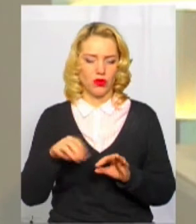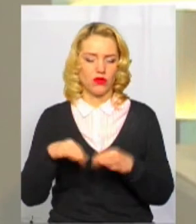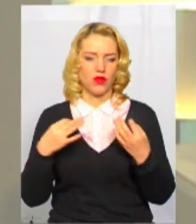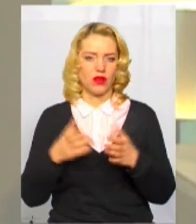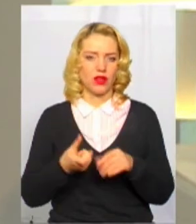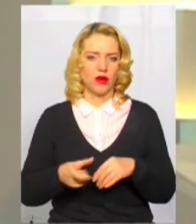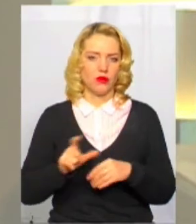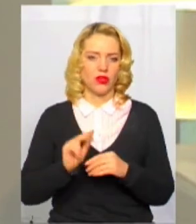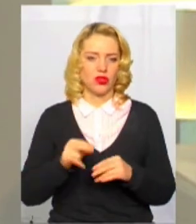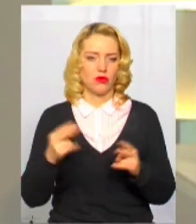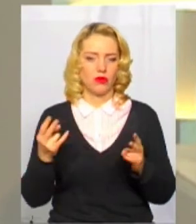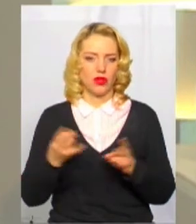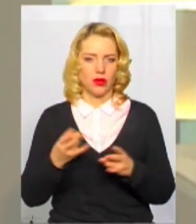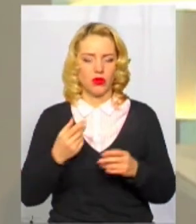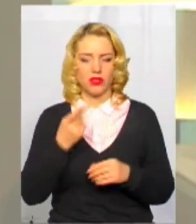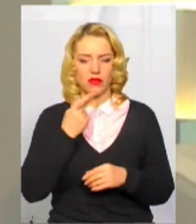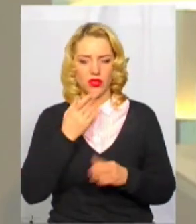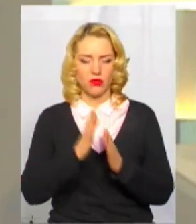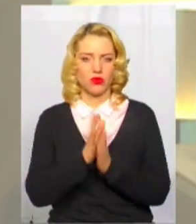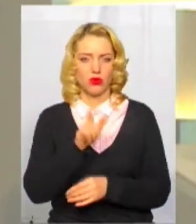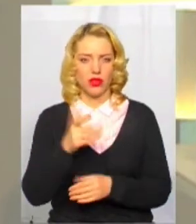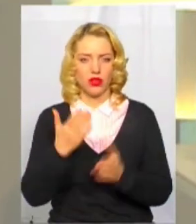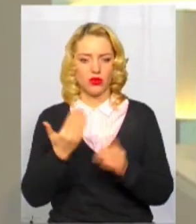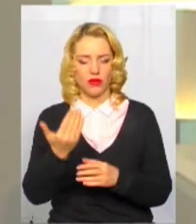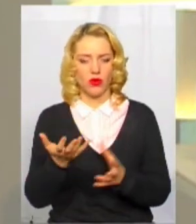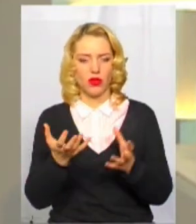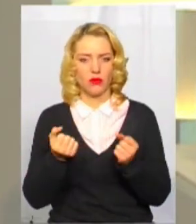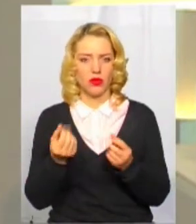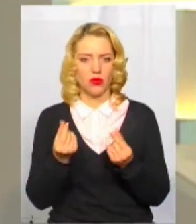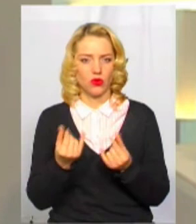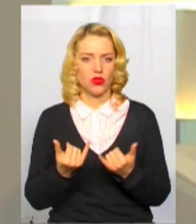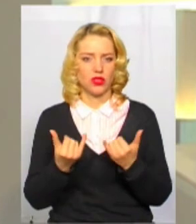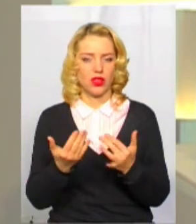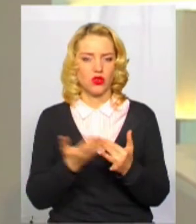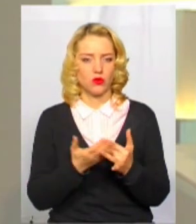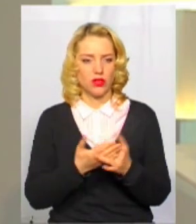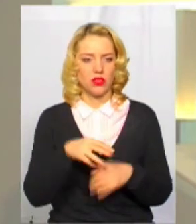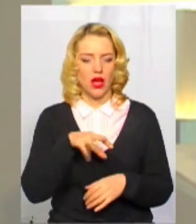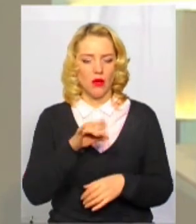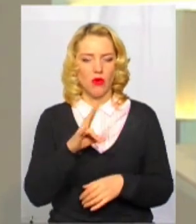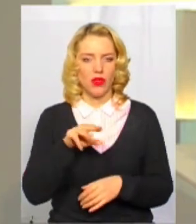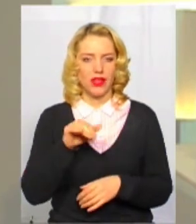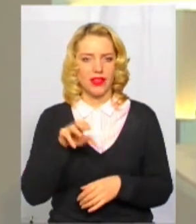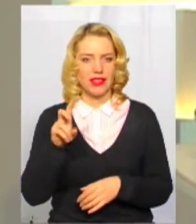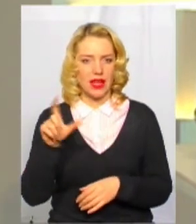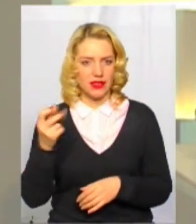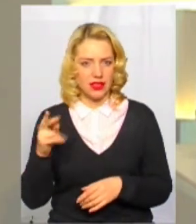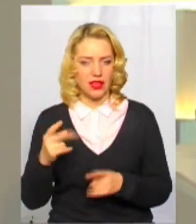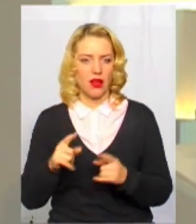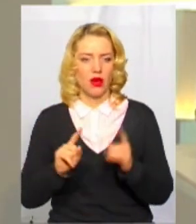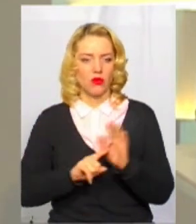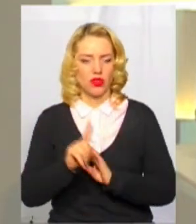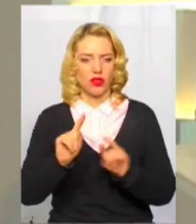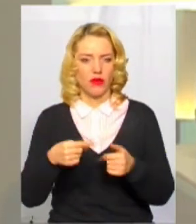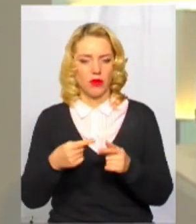потрібно. Але я завжди прошу людей, якщо ви отримуєте кошти на субсидію, а монетизацію почали вимагати все-таки